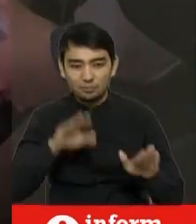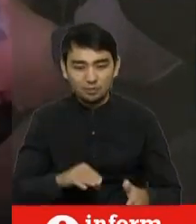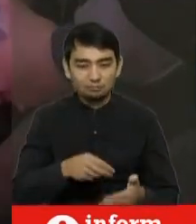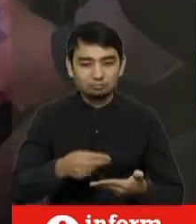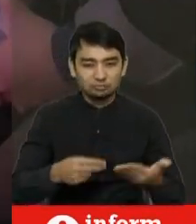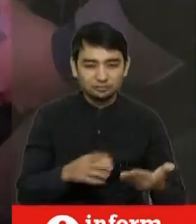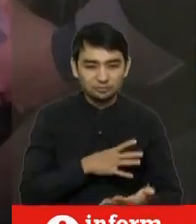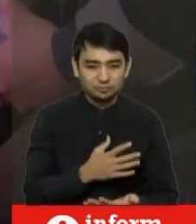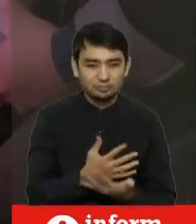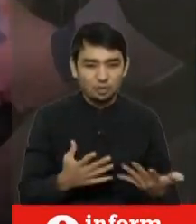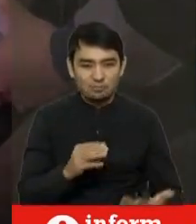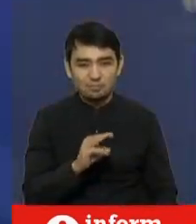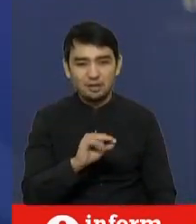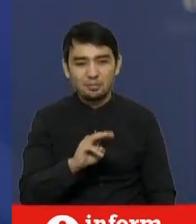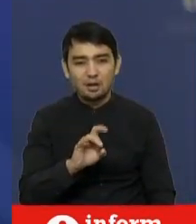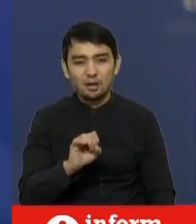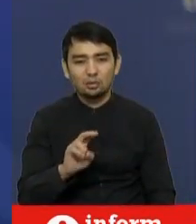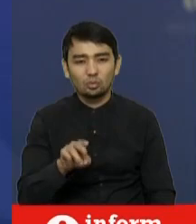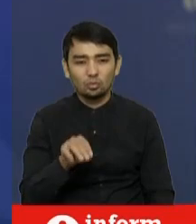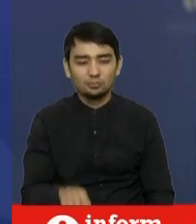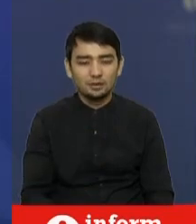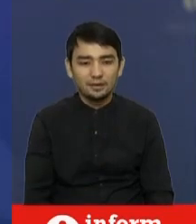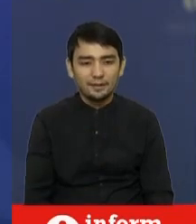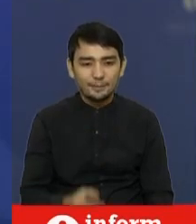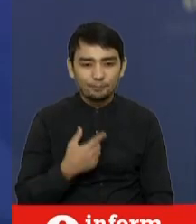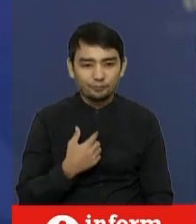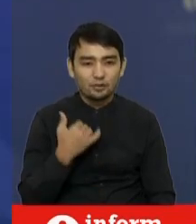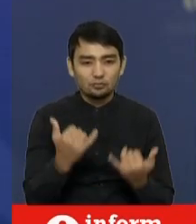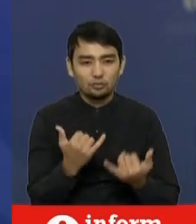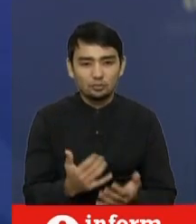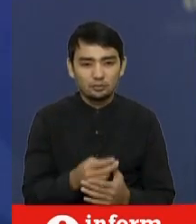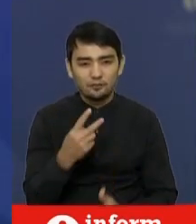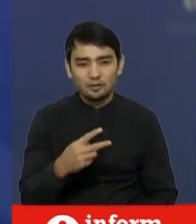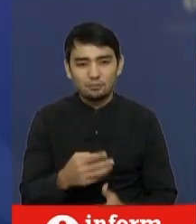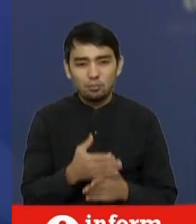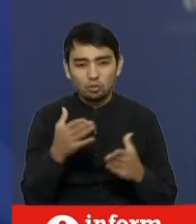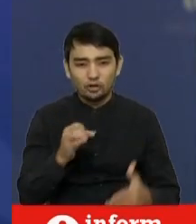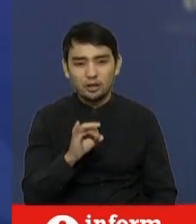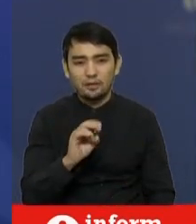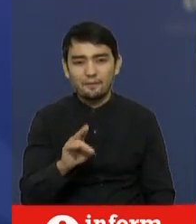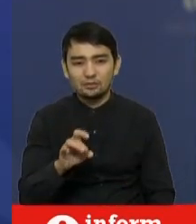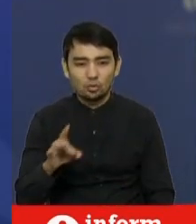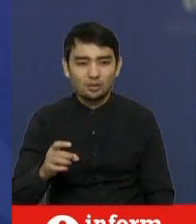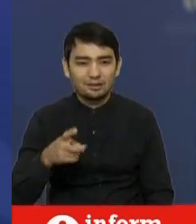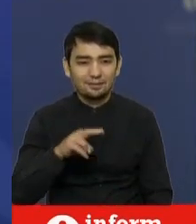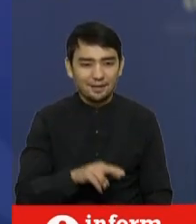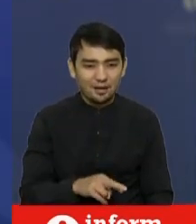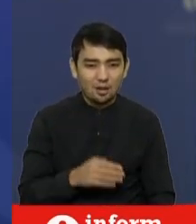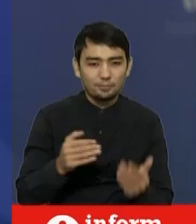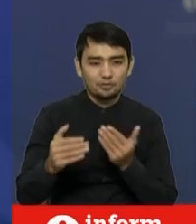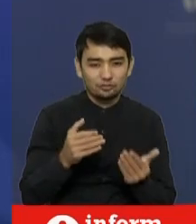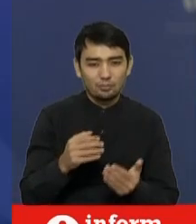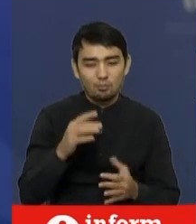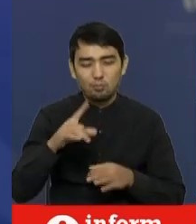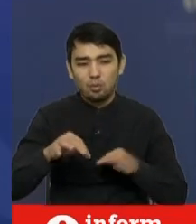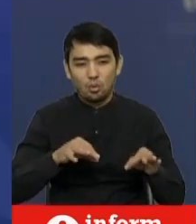подписан ряд меморандумов. Мы сегодня пригласили 20 больших инвесторов для обсуждения